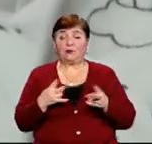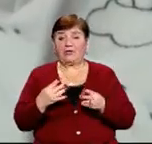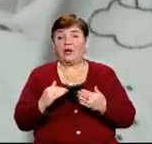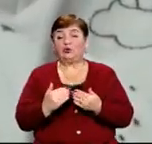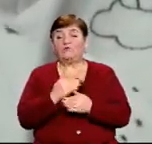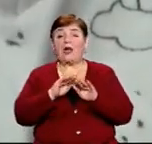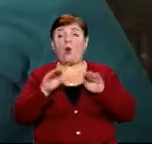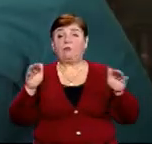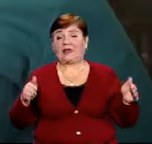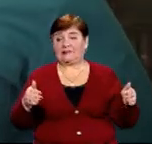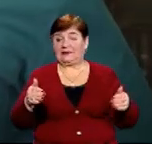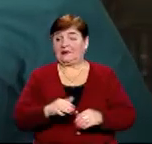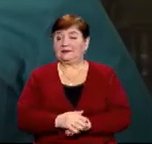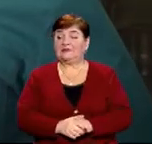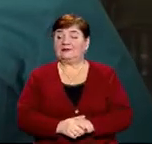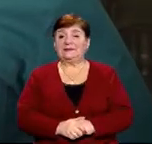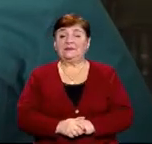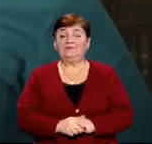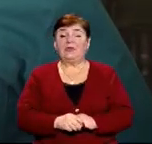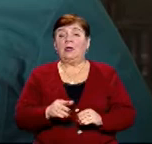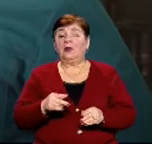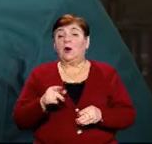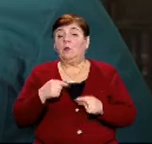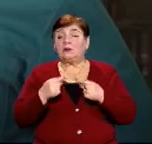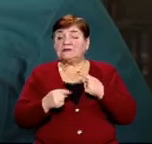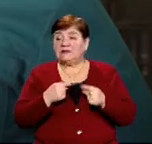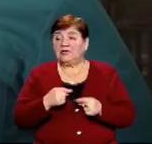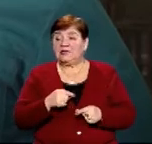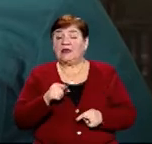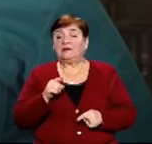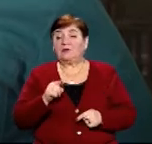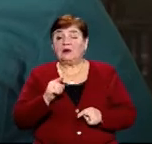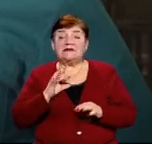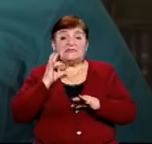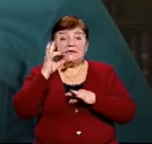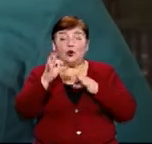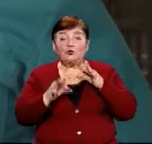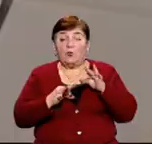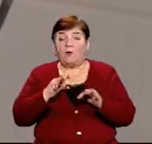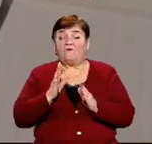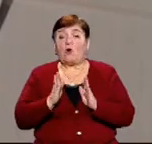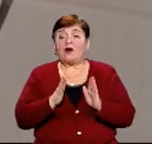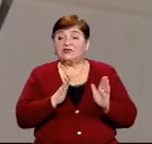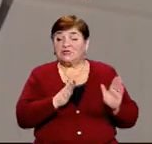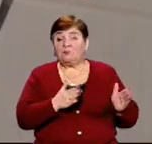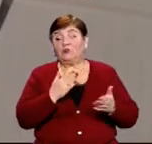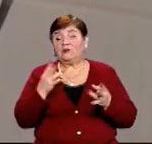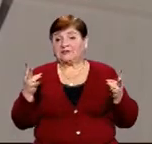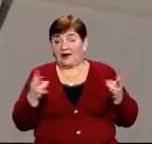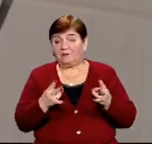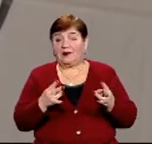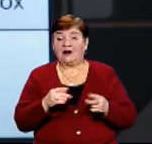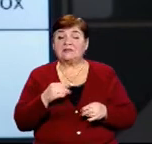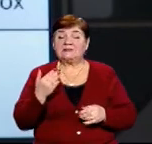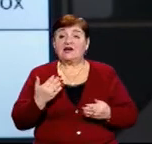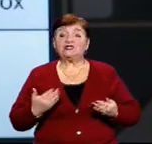обладнання. Дефіцит є постійний, бо обладнання працює нон-стоп, в цілодобовому режимі, 24/7, воно має